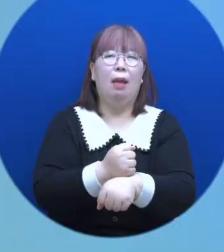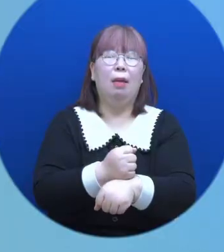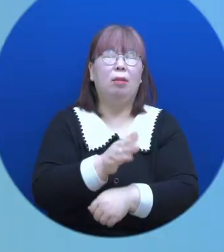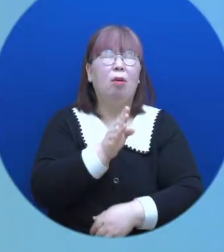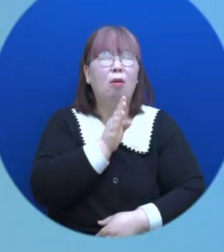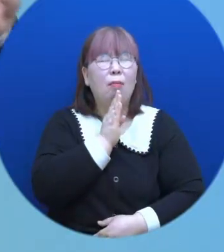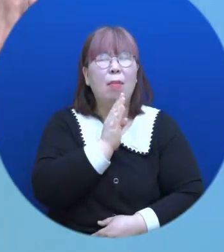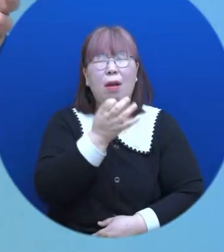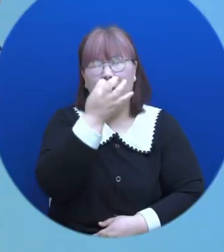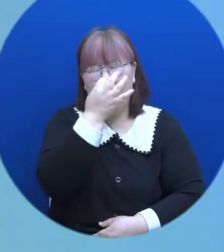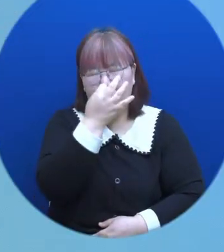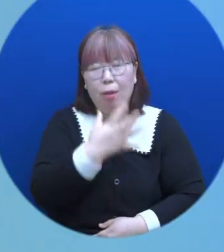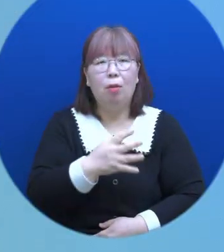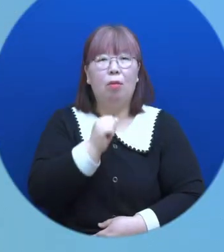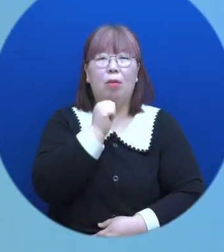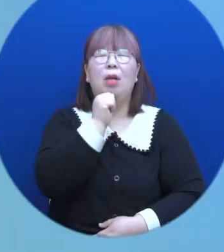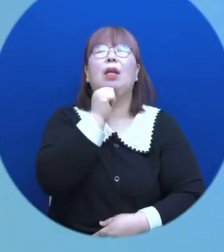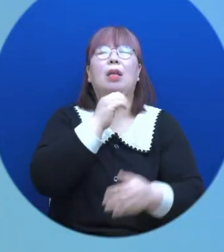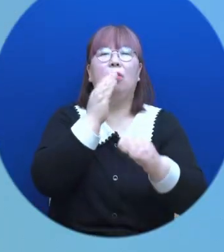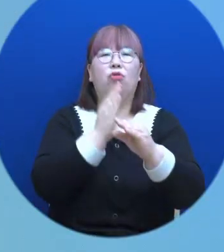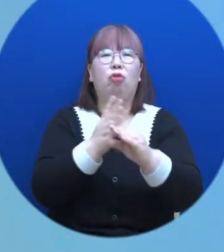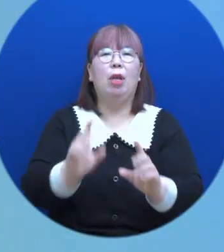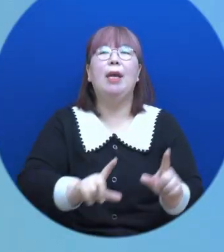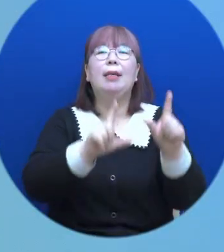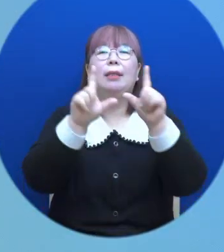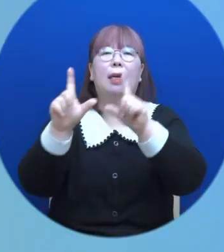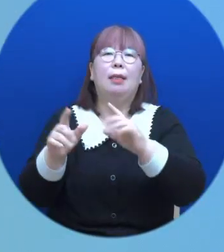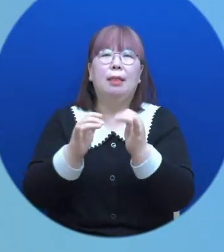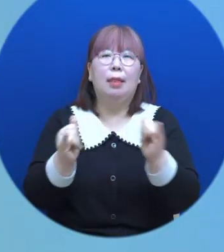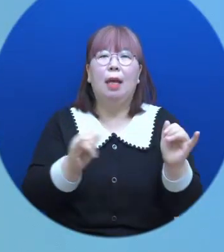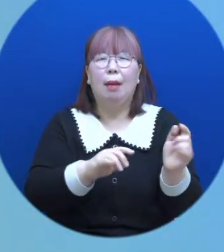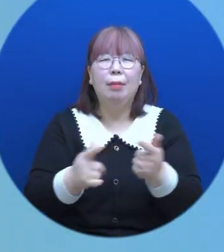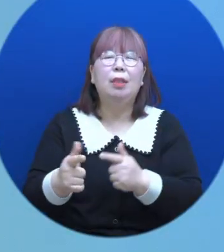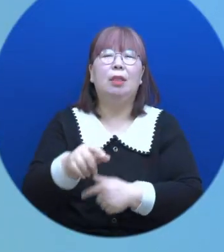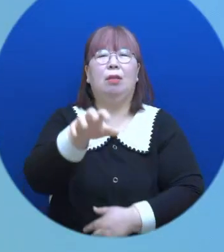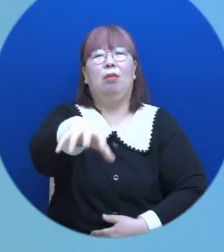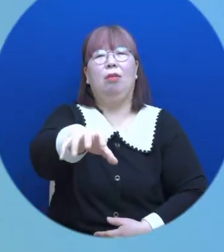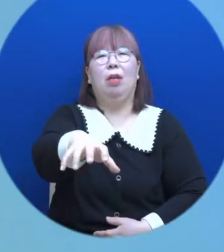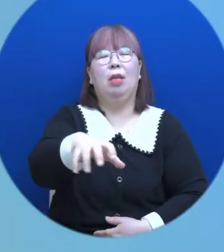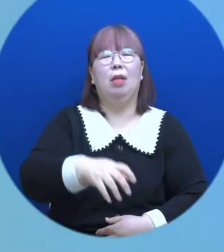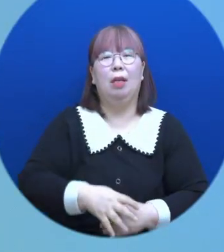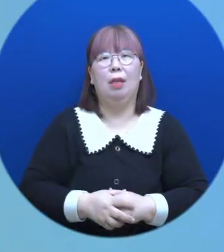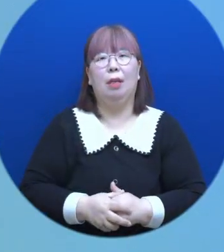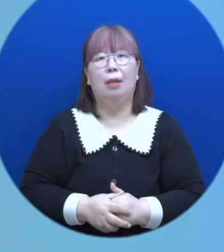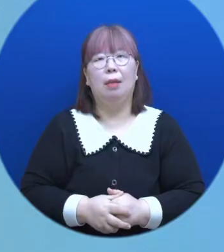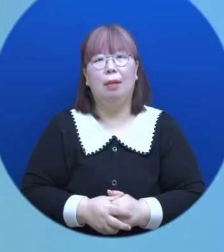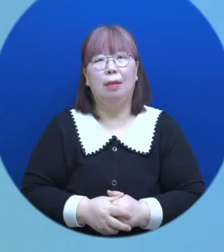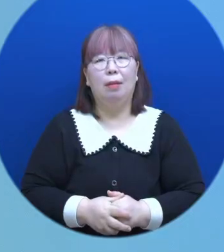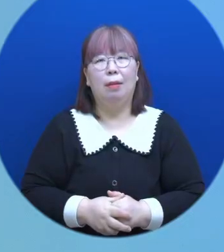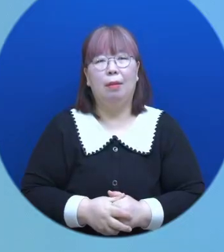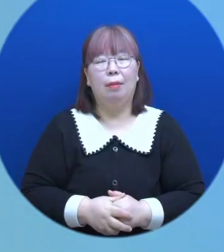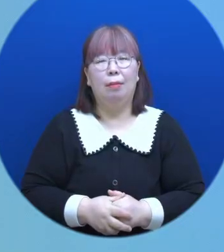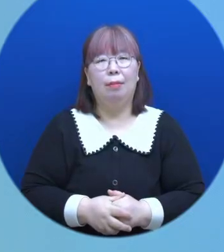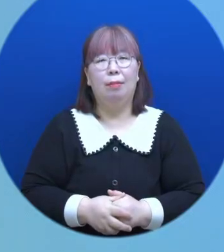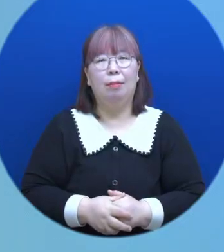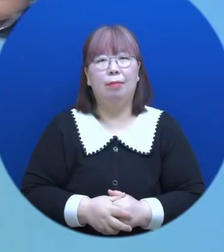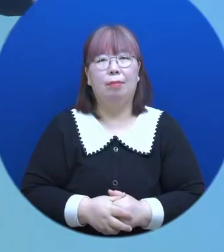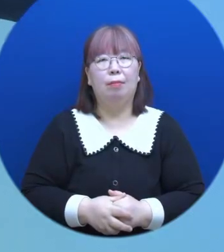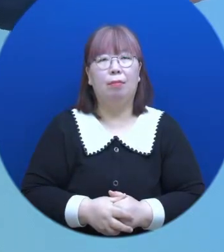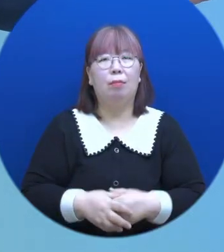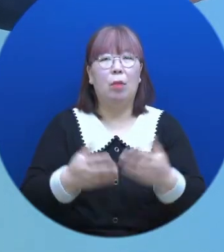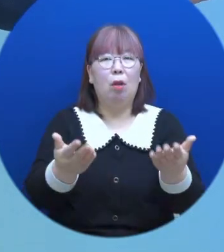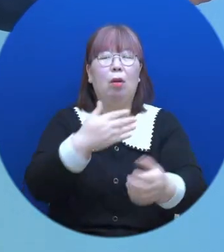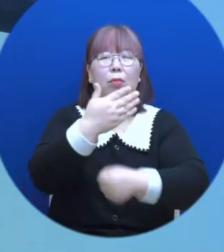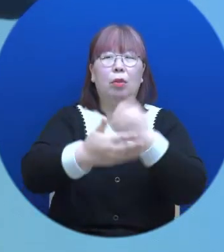힘없이 가난하고 어려운 가운데 살고 있는 그들이 갈리 사람들이었다, 그 말이죠. 여러분,